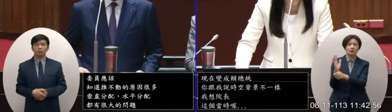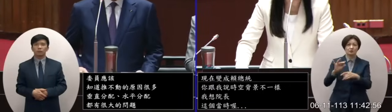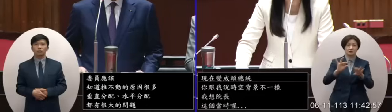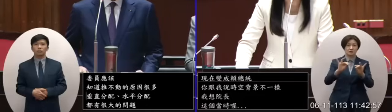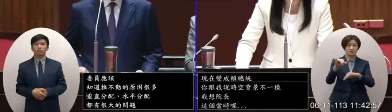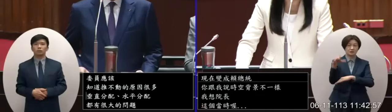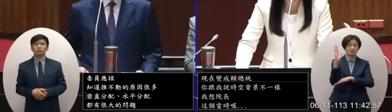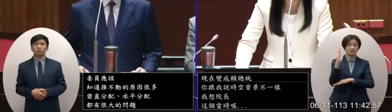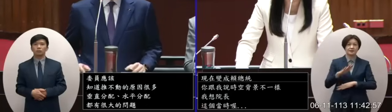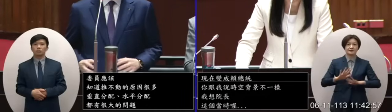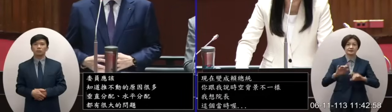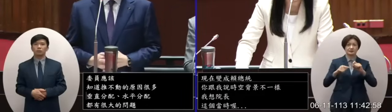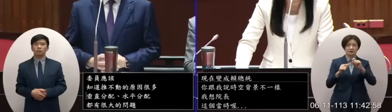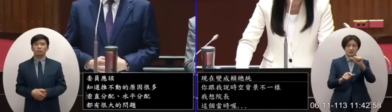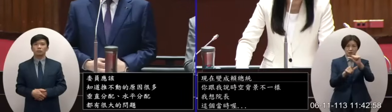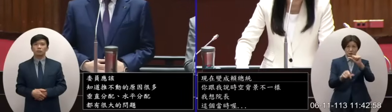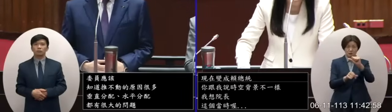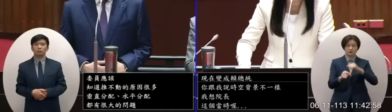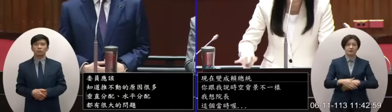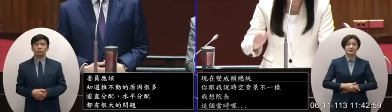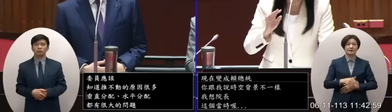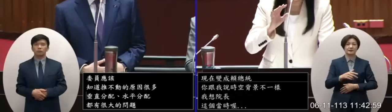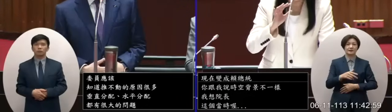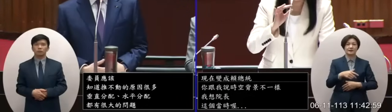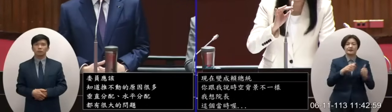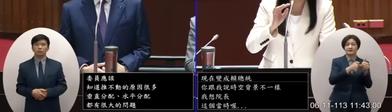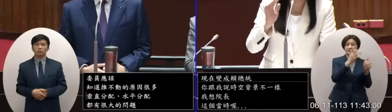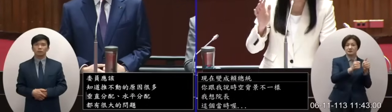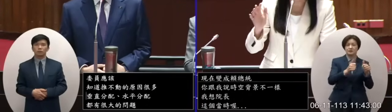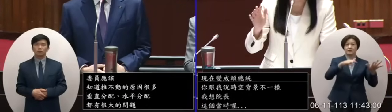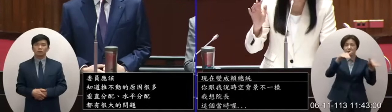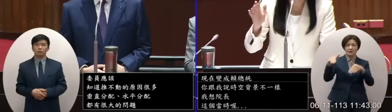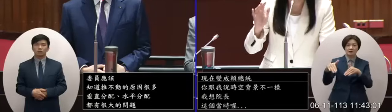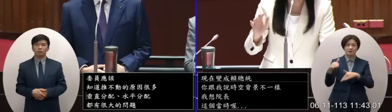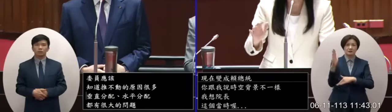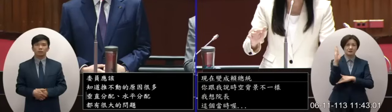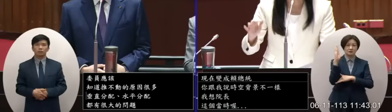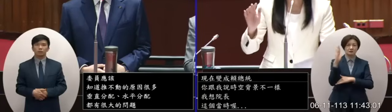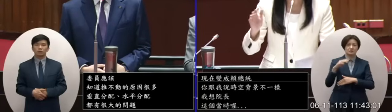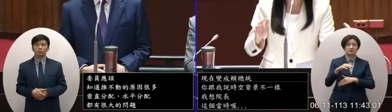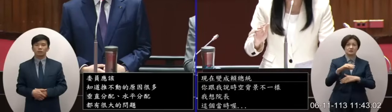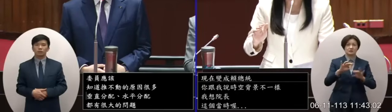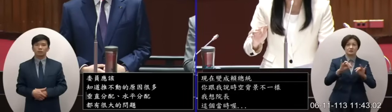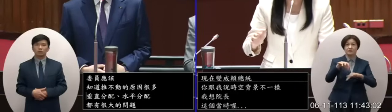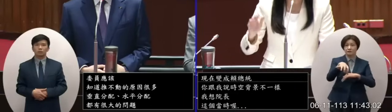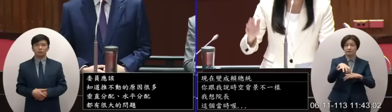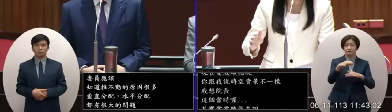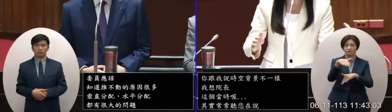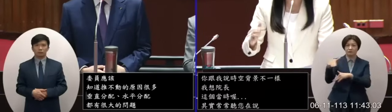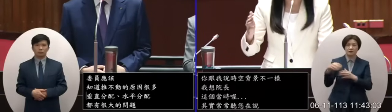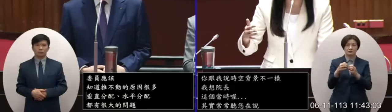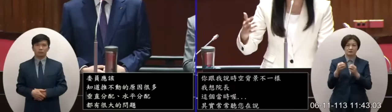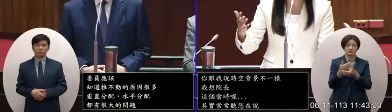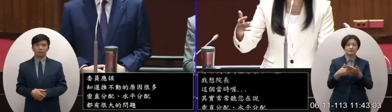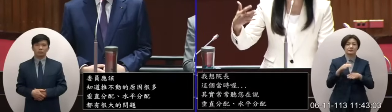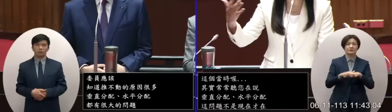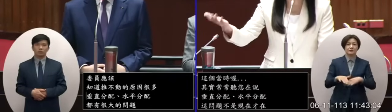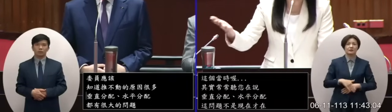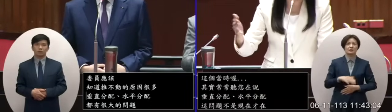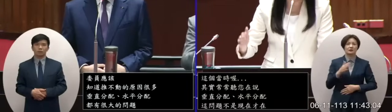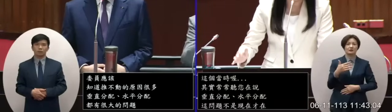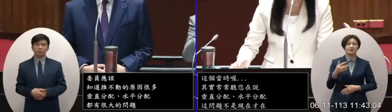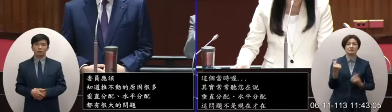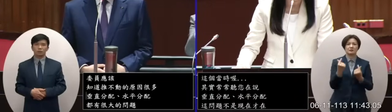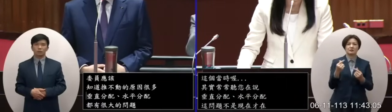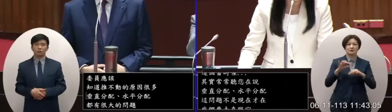那今年的5月，林庆煌次长也说财政部近期会召集地方政府来沟通意见，在做嘛但是呢，感觉好像又